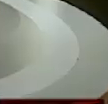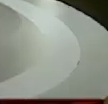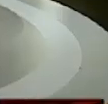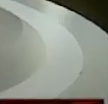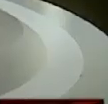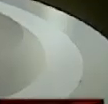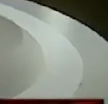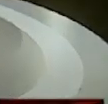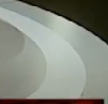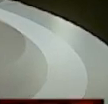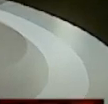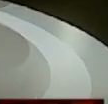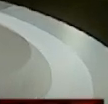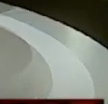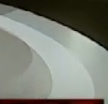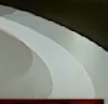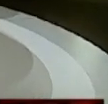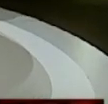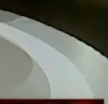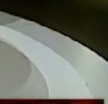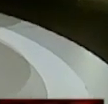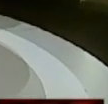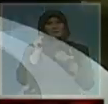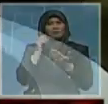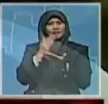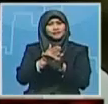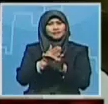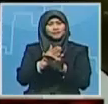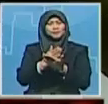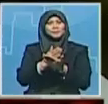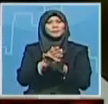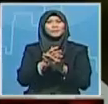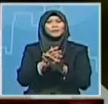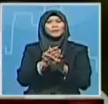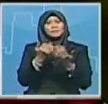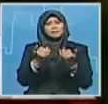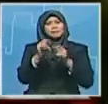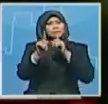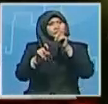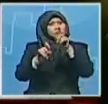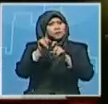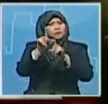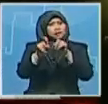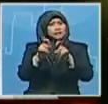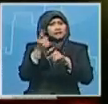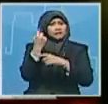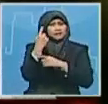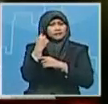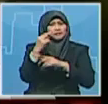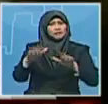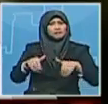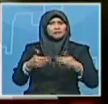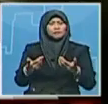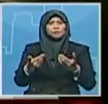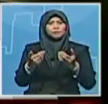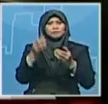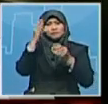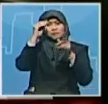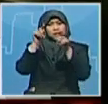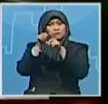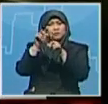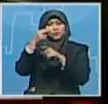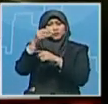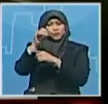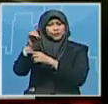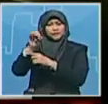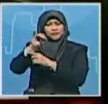Kalau secara langsung, sebelum kita berjeda seketika tadi, persoalan yang dibangkitkan soal bagaimana Brotherhood JKR,